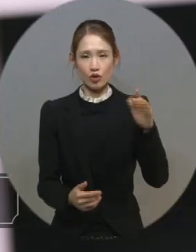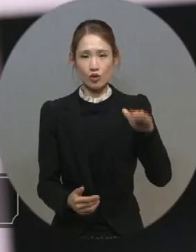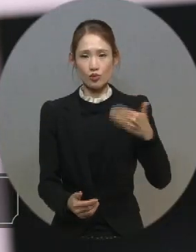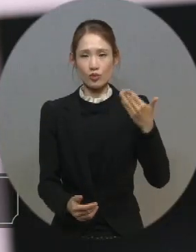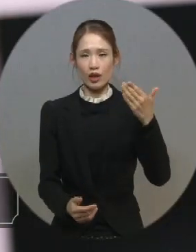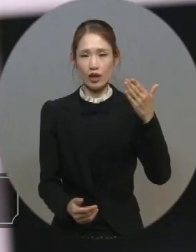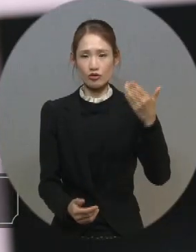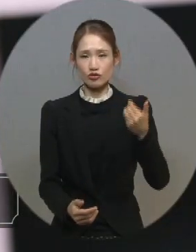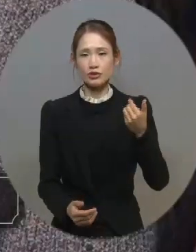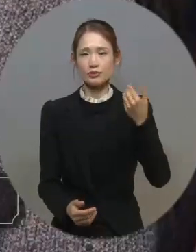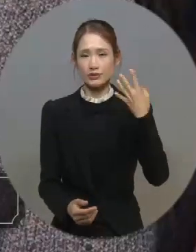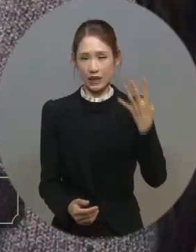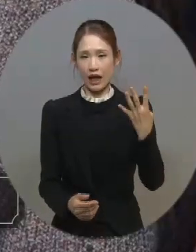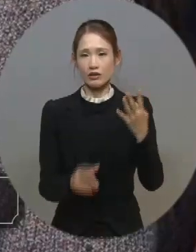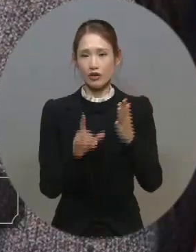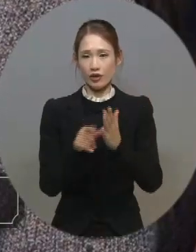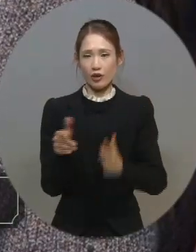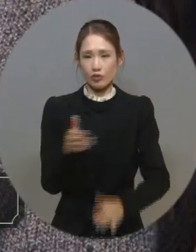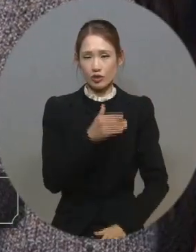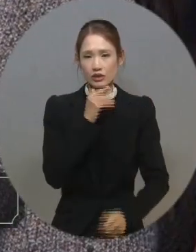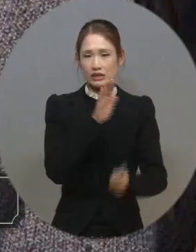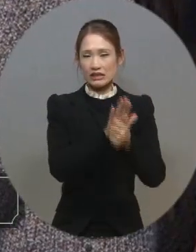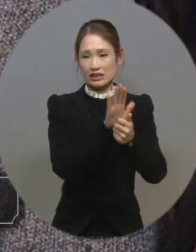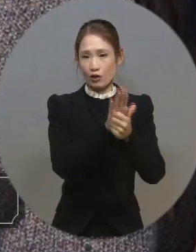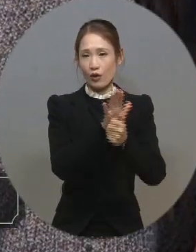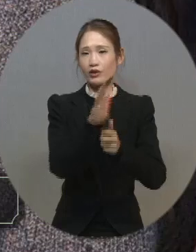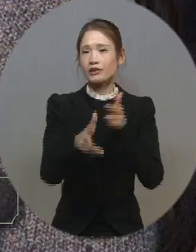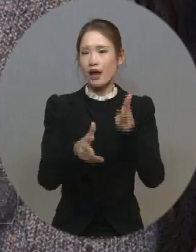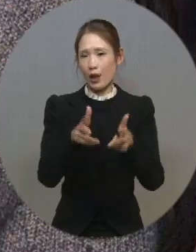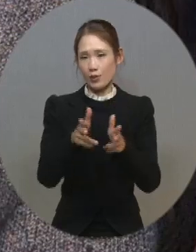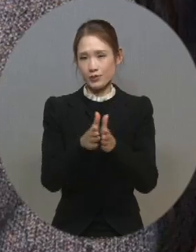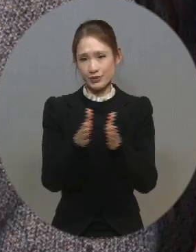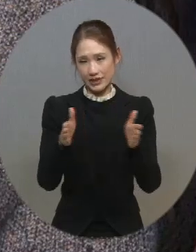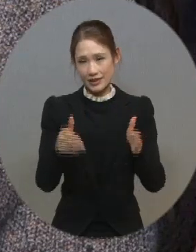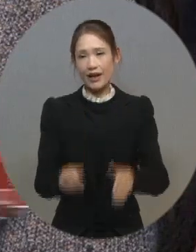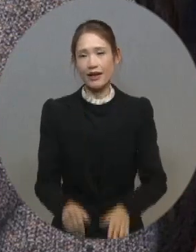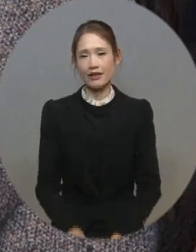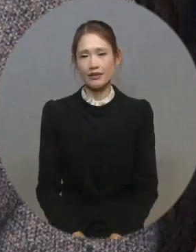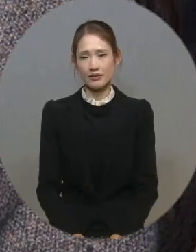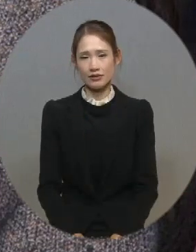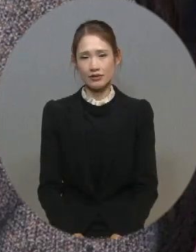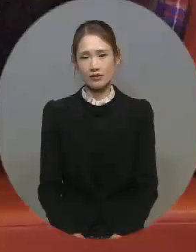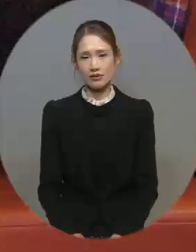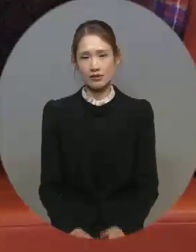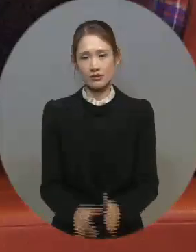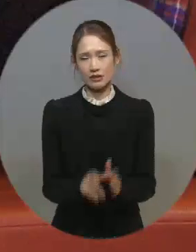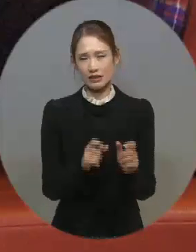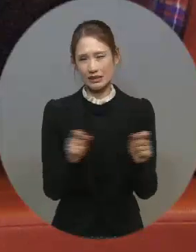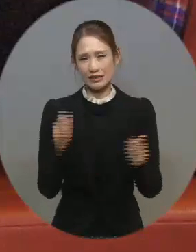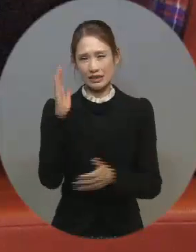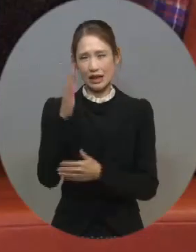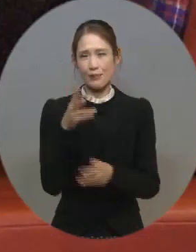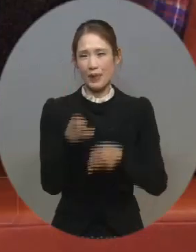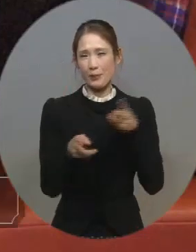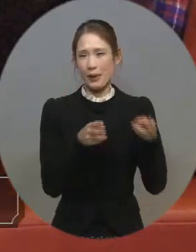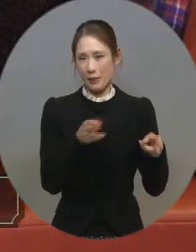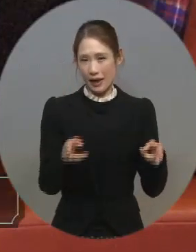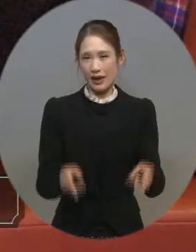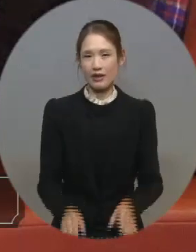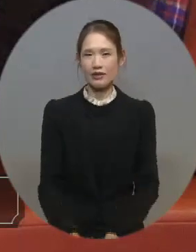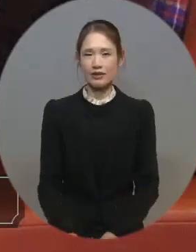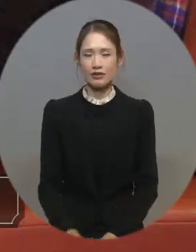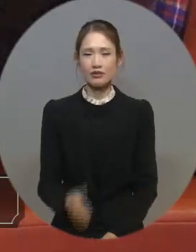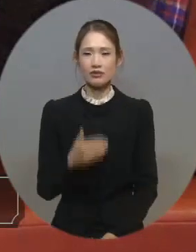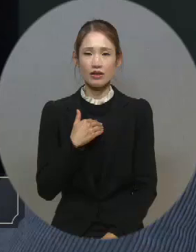사실 4년도부터 지원 사업을 시작했는데요. 그래서 뭐 긴 얘기 다 생략하고 제가